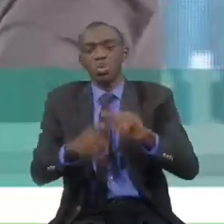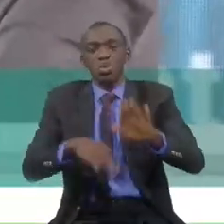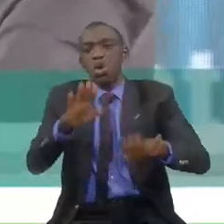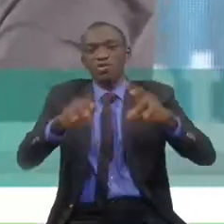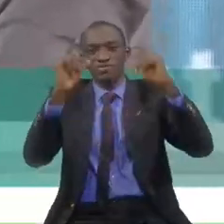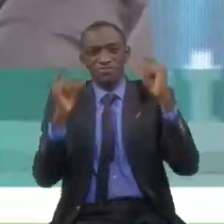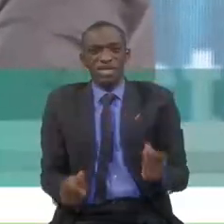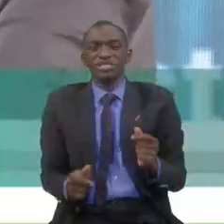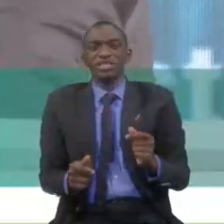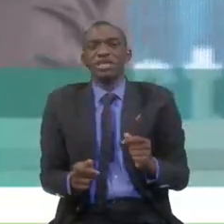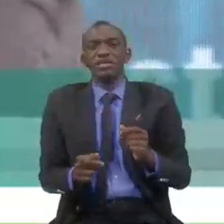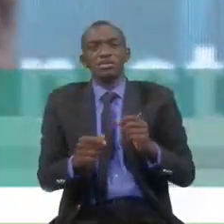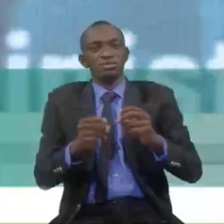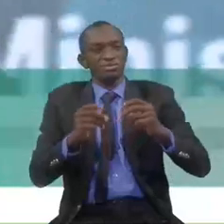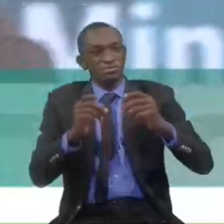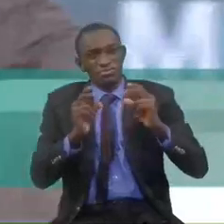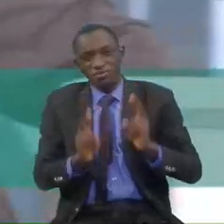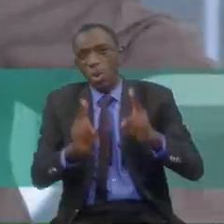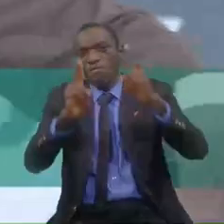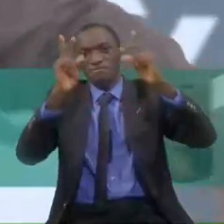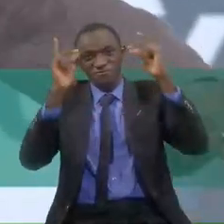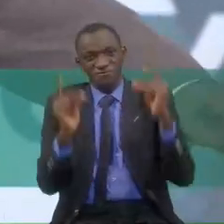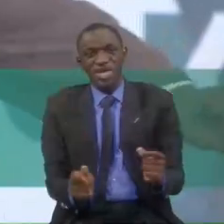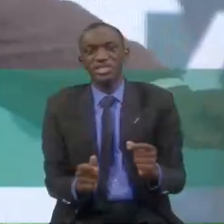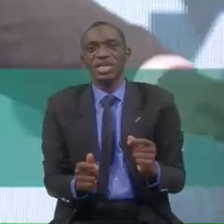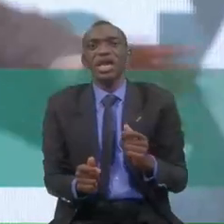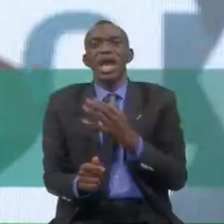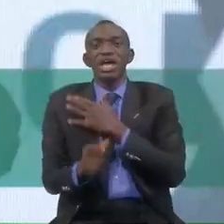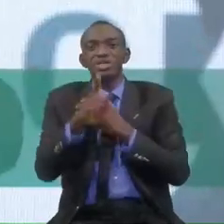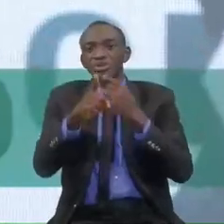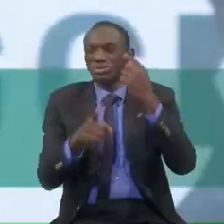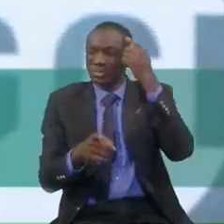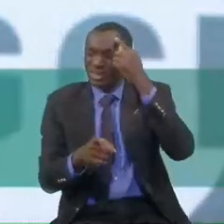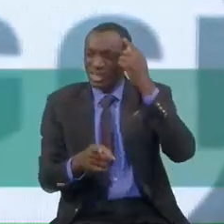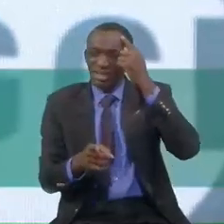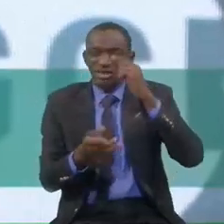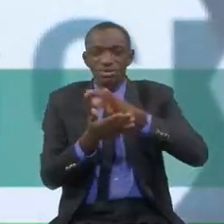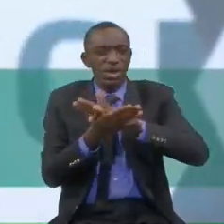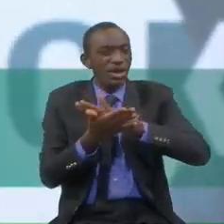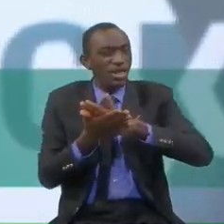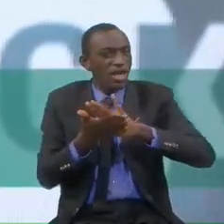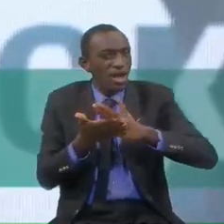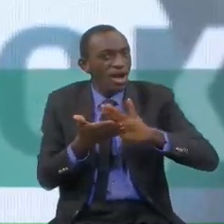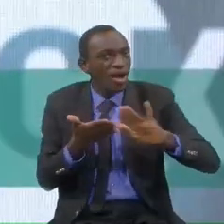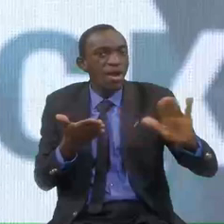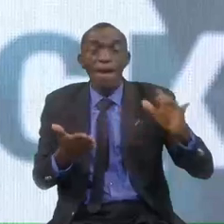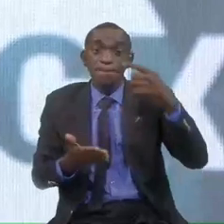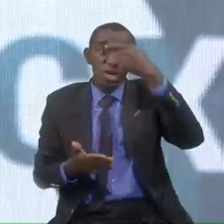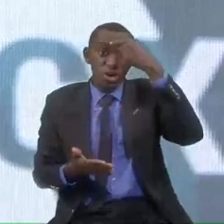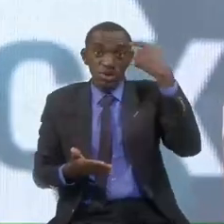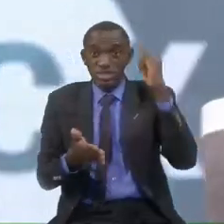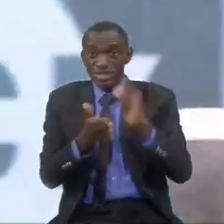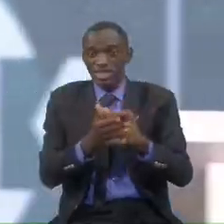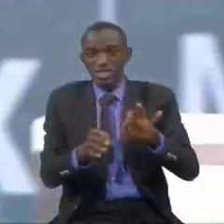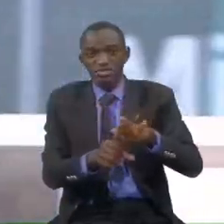vite et parler plus vite et penser de façon claire parce que l'Esprit